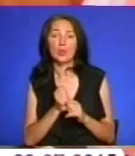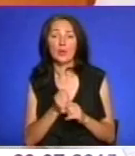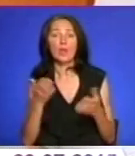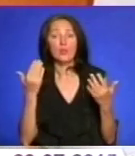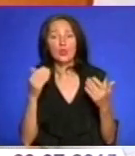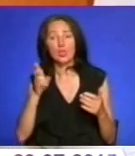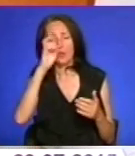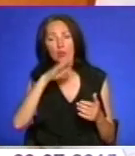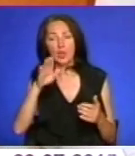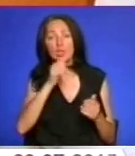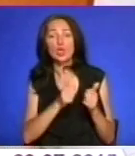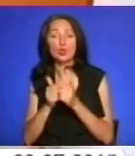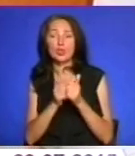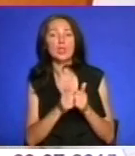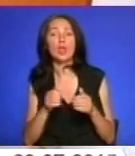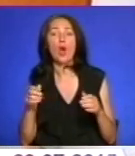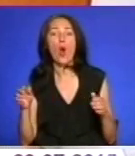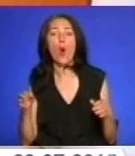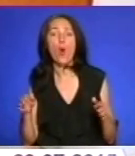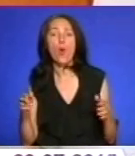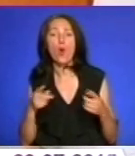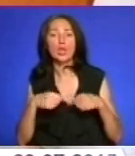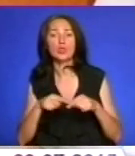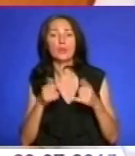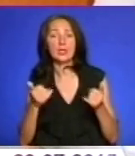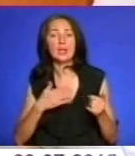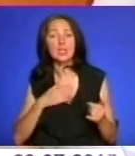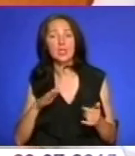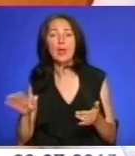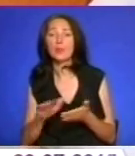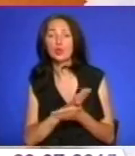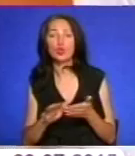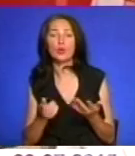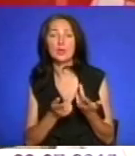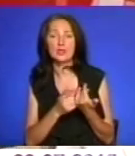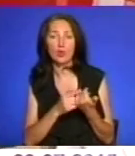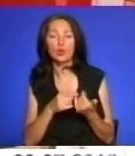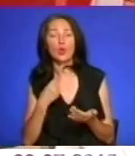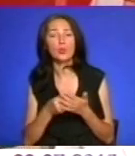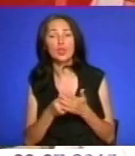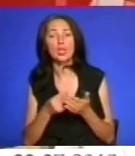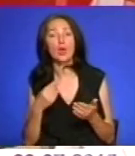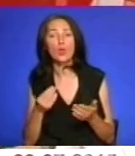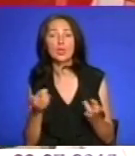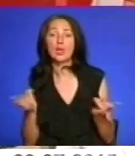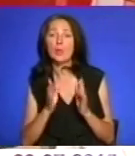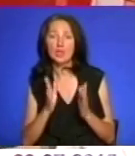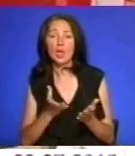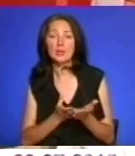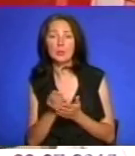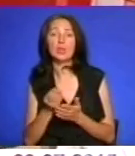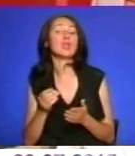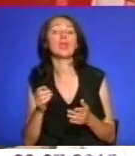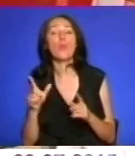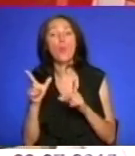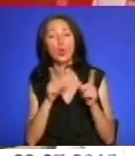Відпочинок країни-сусіди організують для наших дітей безкоштовний. За рахунок бюджетних коштів треба лише оплатити проїзд. Проблема,